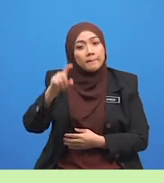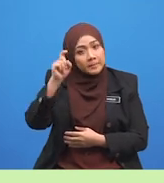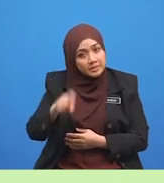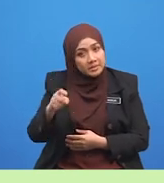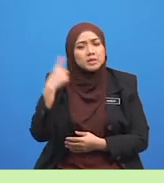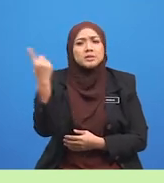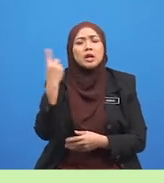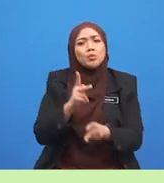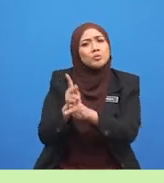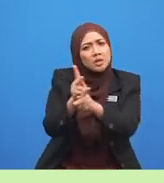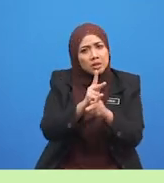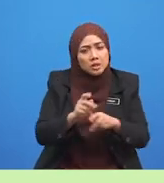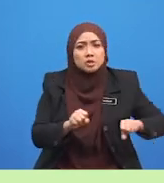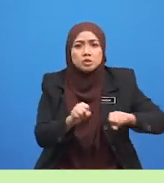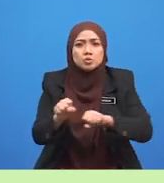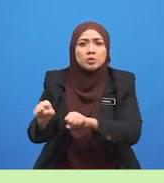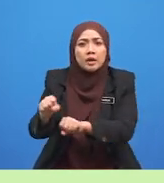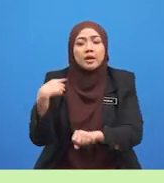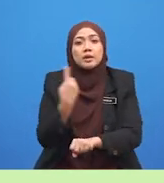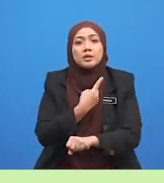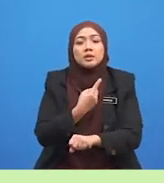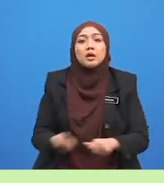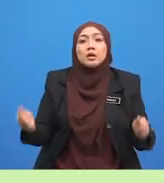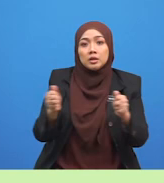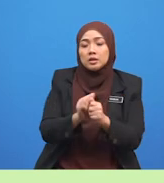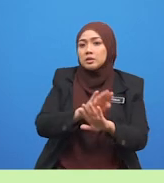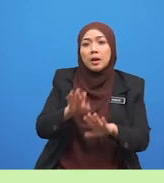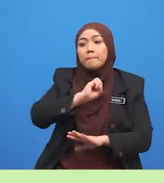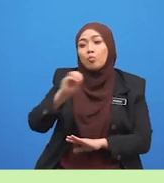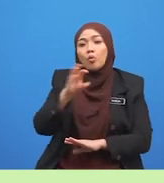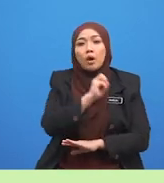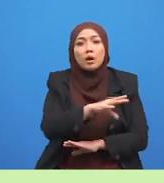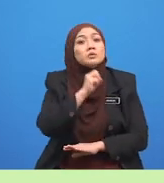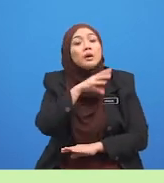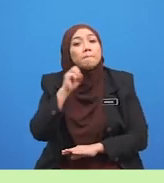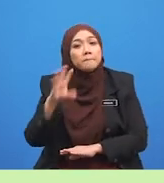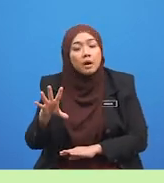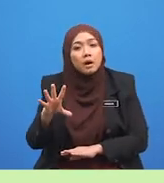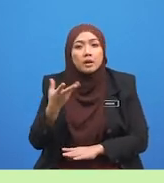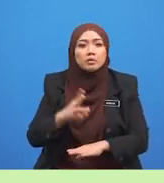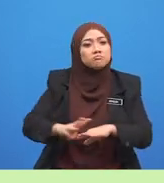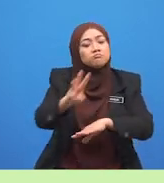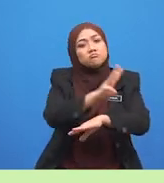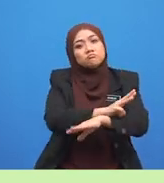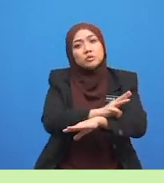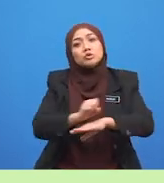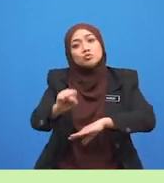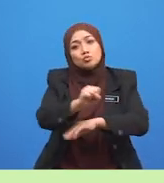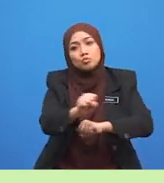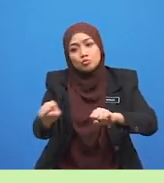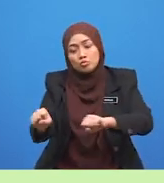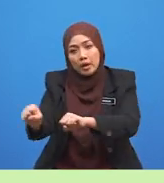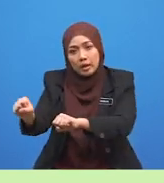sentiasa menjaga sungai kita dengan tidak membuang sampah di kawasan sekitar sungai.